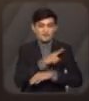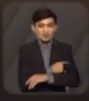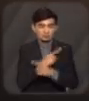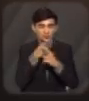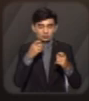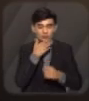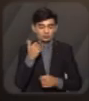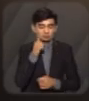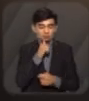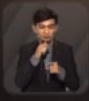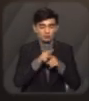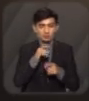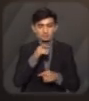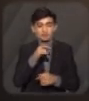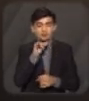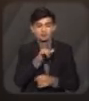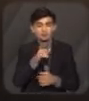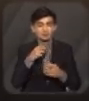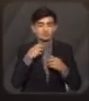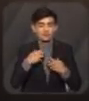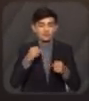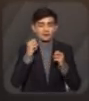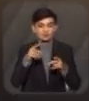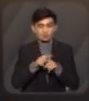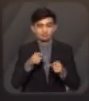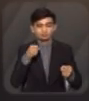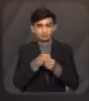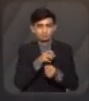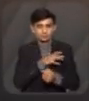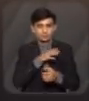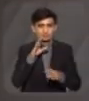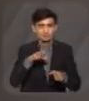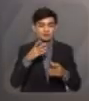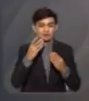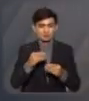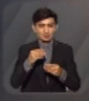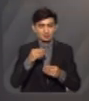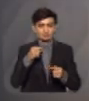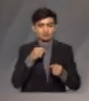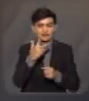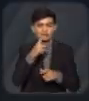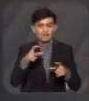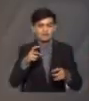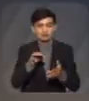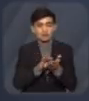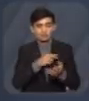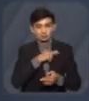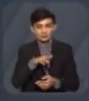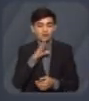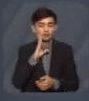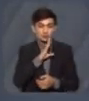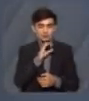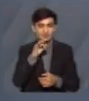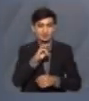сообщают. Смертельный наезд произошел накануне. Водитель «Тойоты» не справился с управлением. 3 человека погибли на месте. Женщина и ребенок были